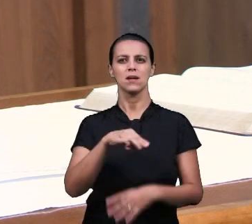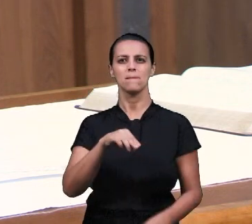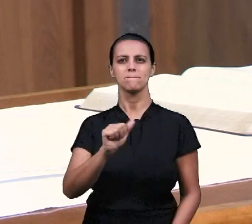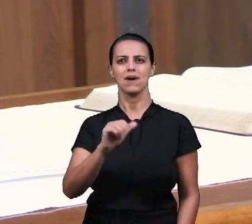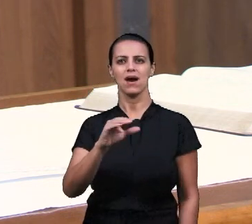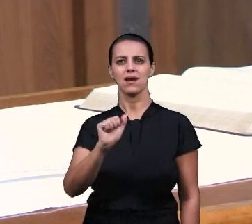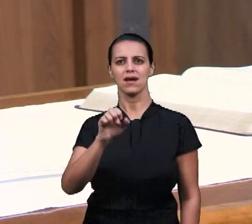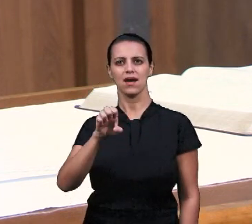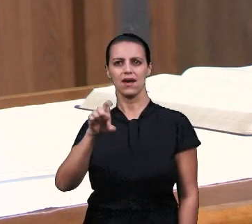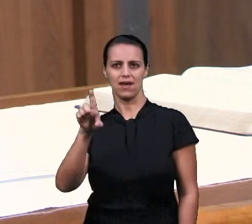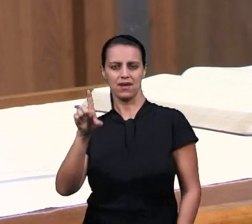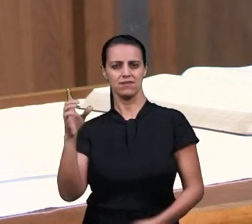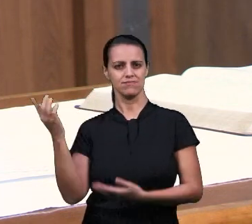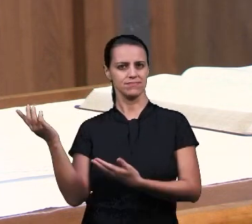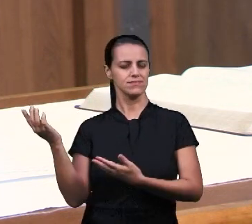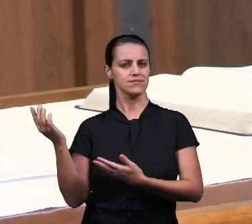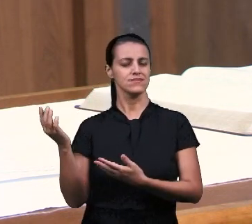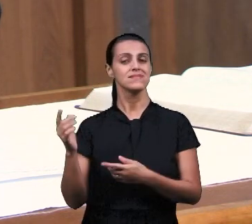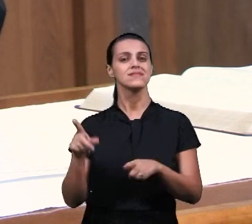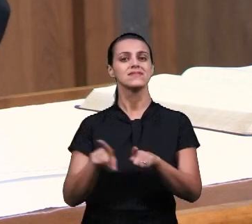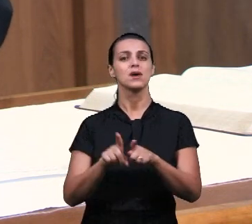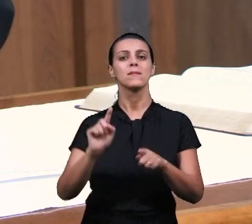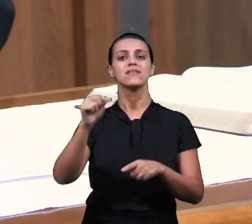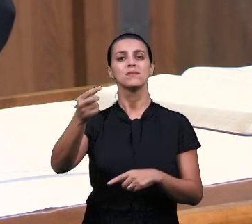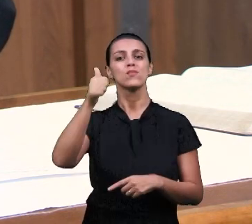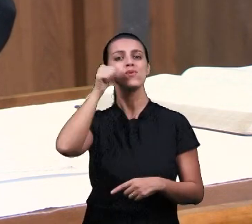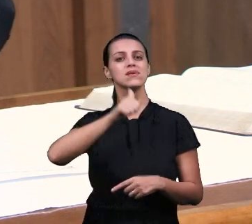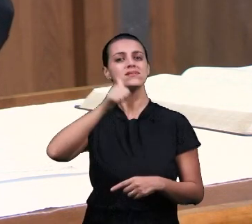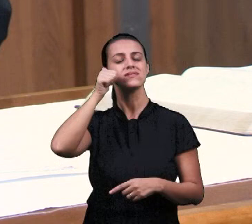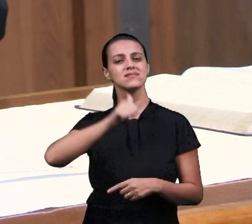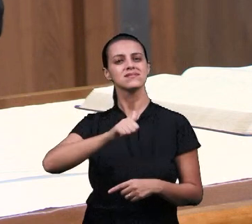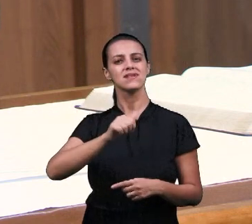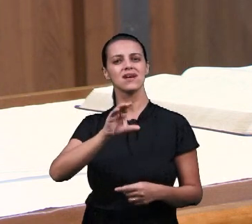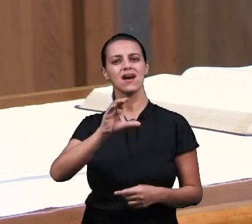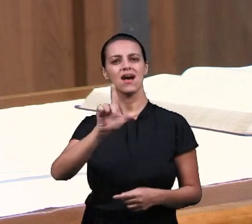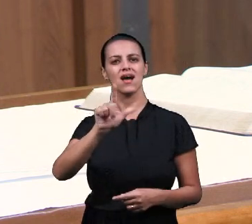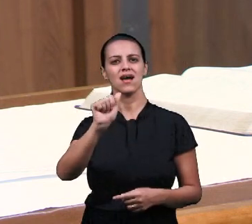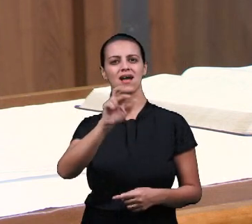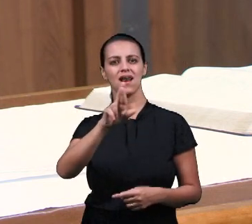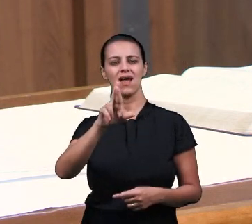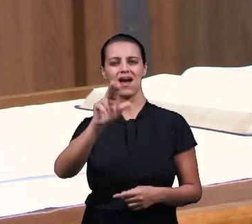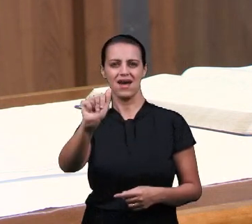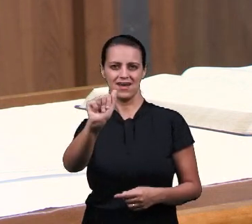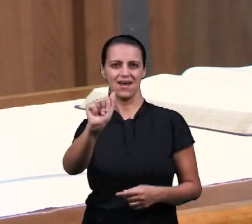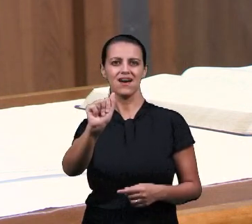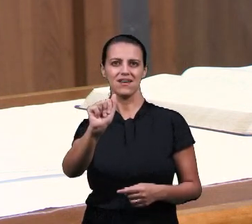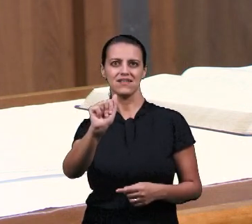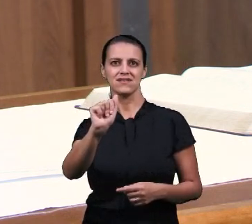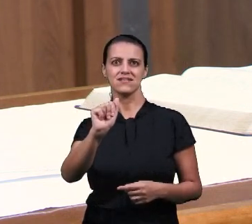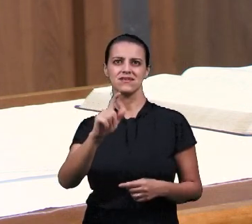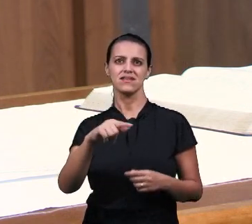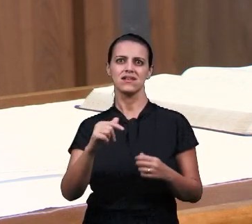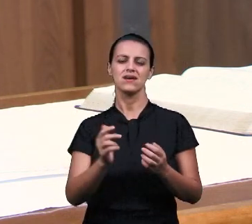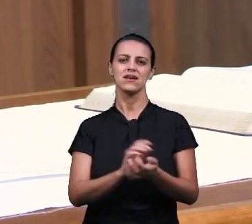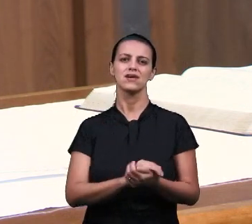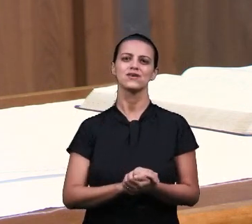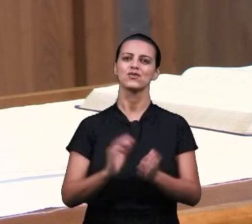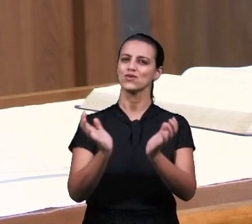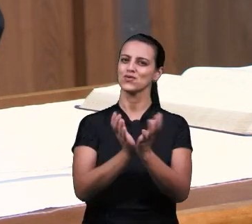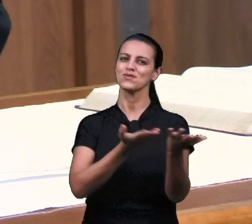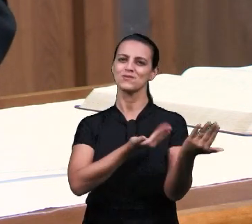Janeiro. Et après lui, nous allons écouter la sœur Clara, une jeune fille du groupe de